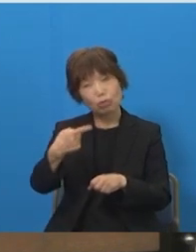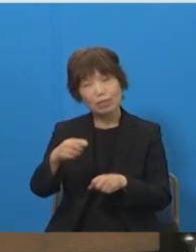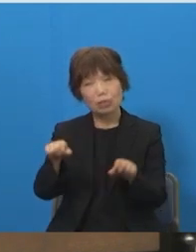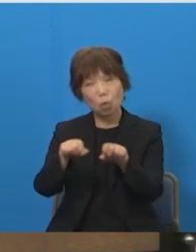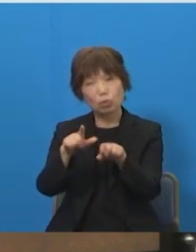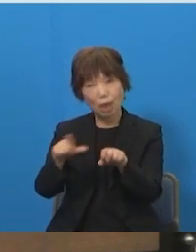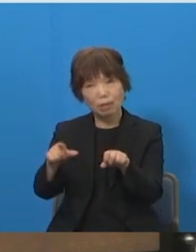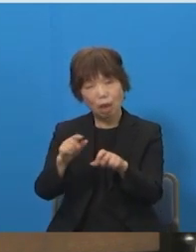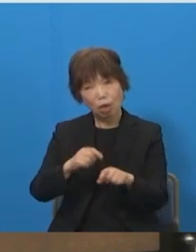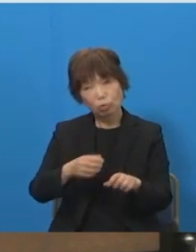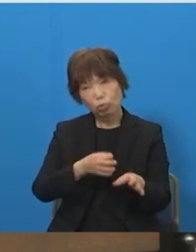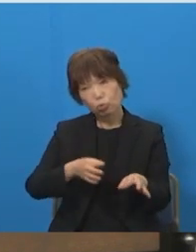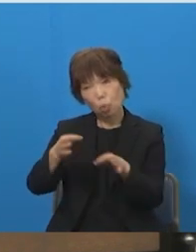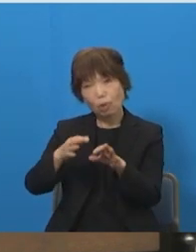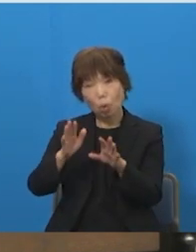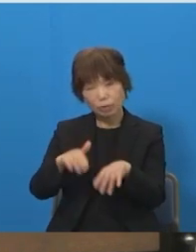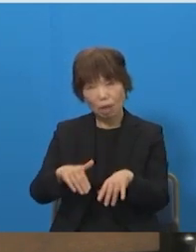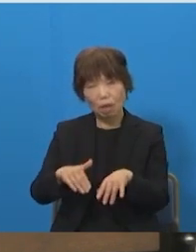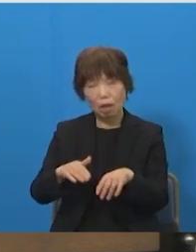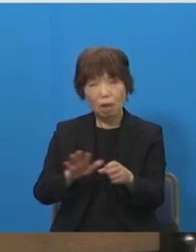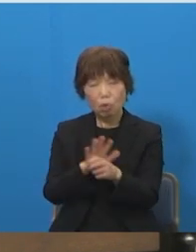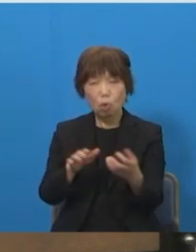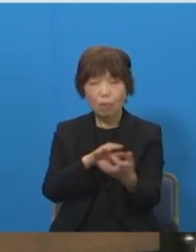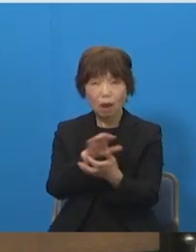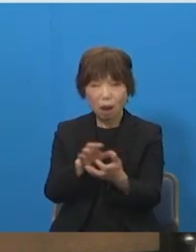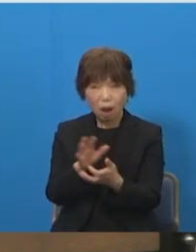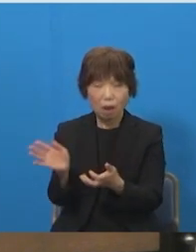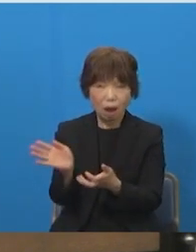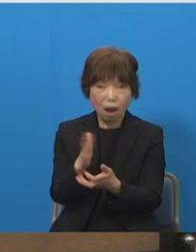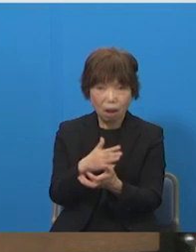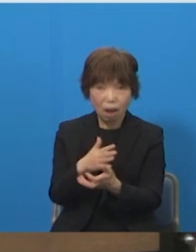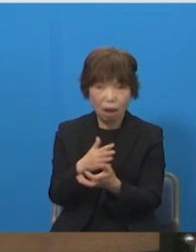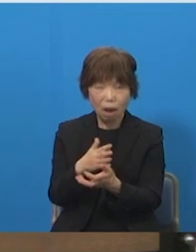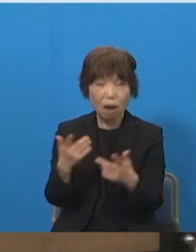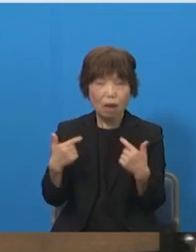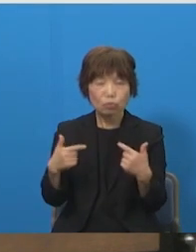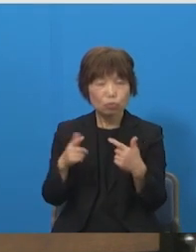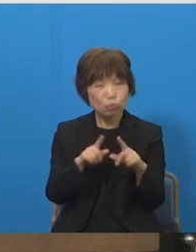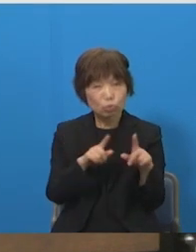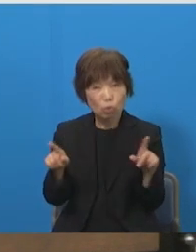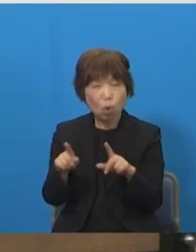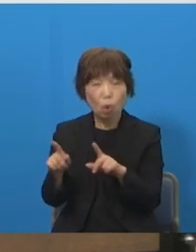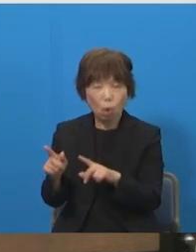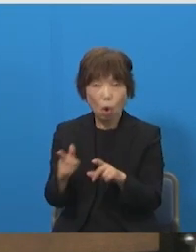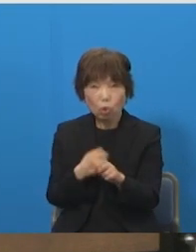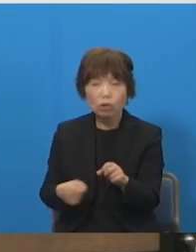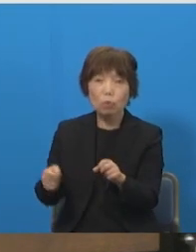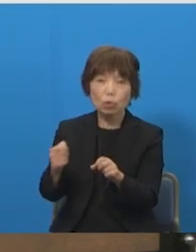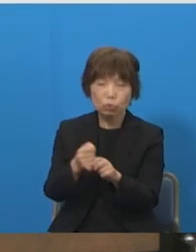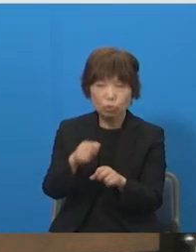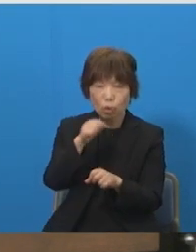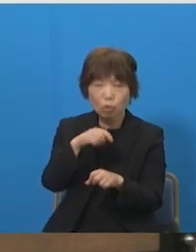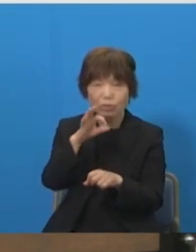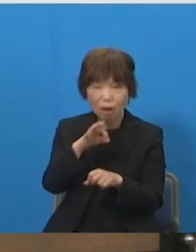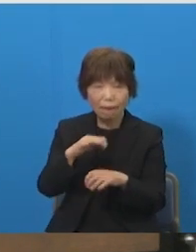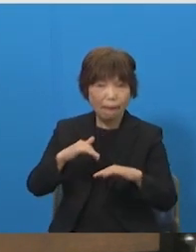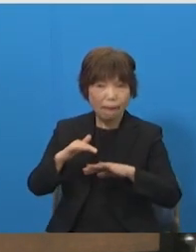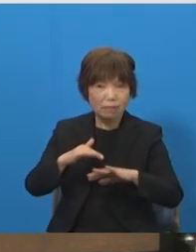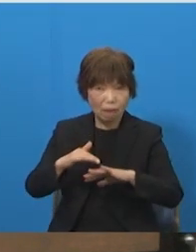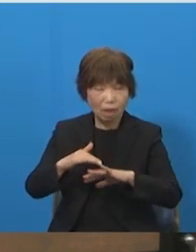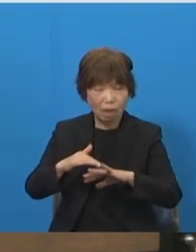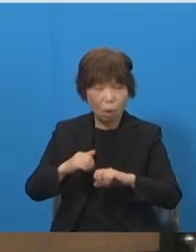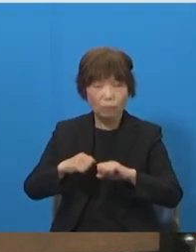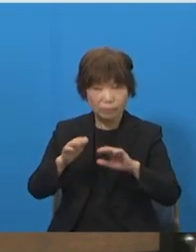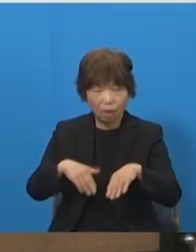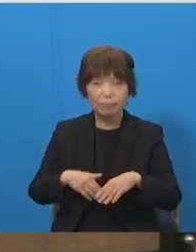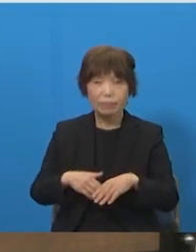来年度に向けてコロナ禍から日常を取り戻す方向での予算編成を実施されました。令和3